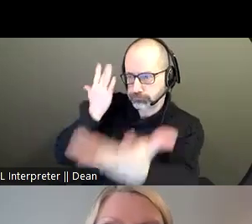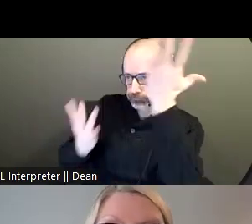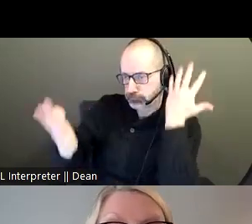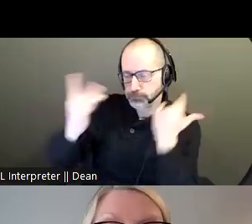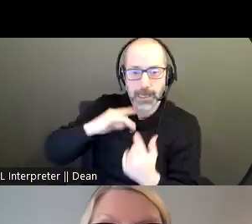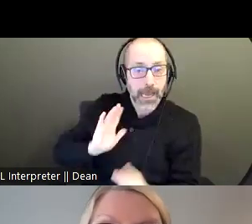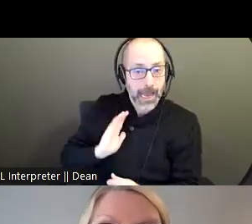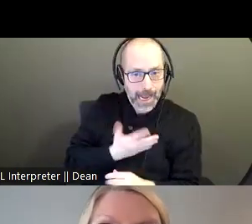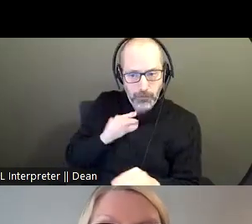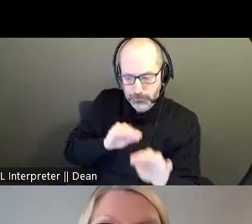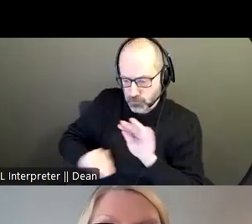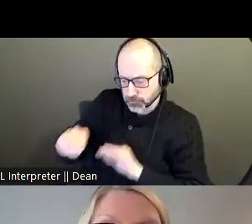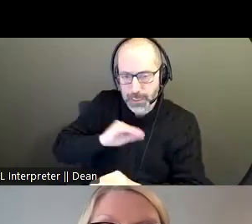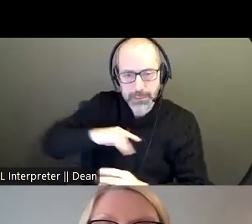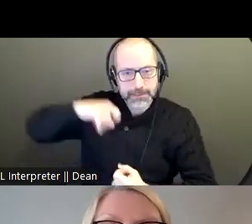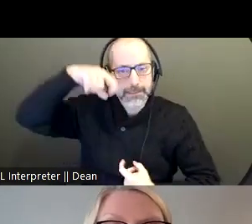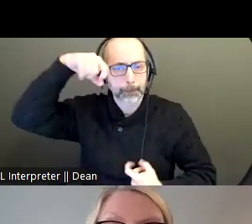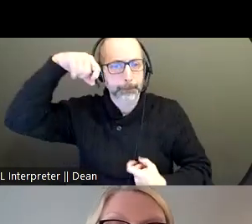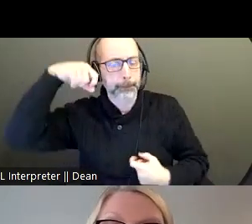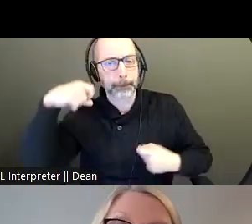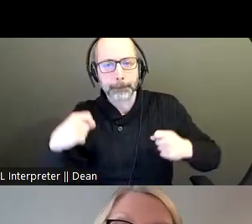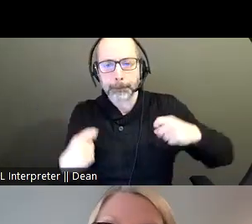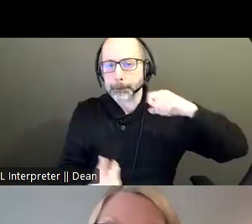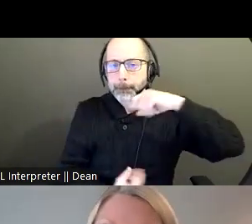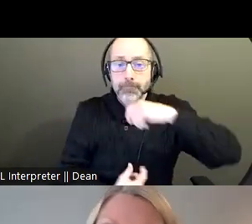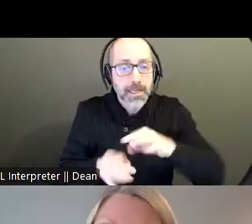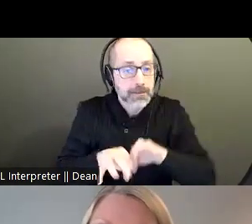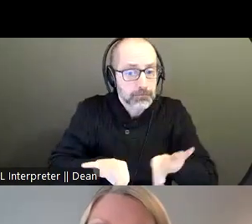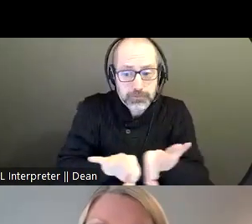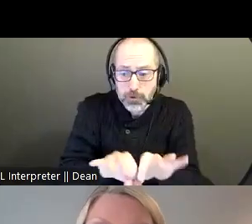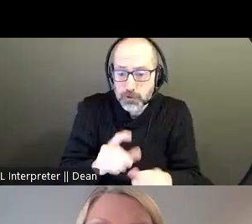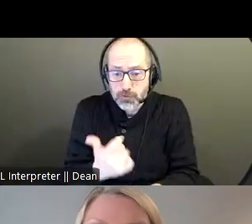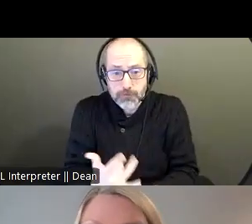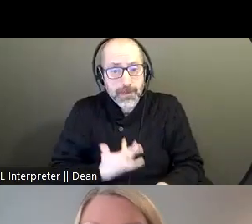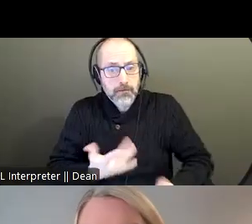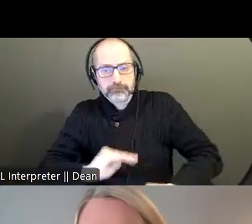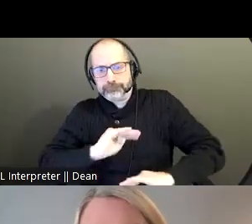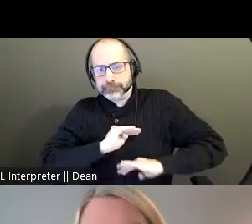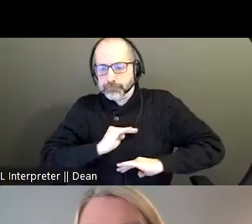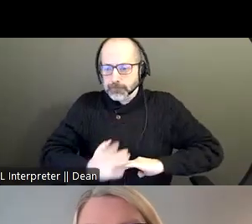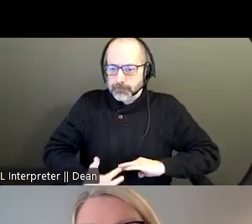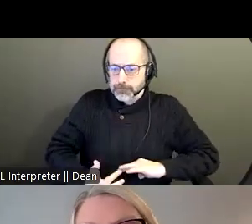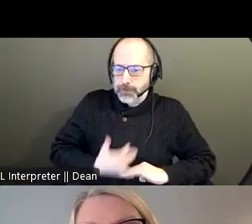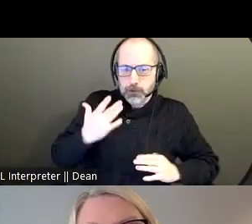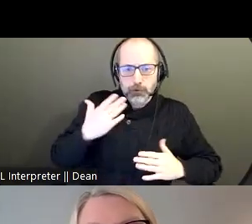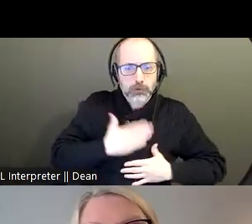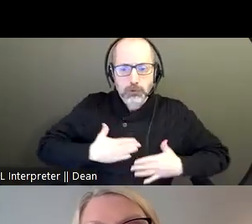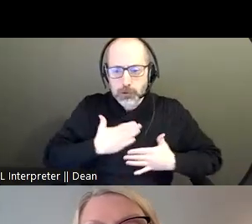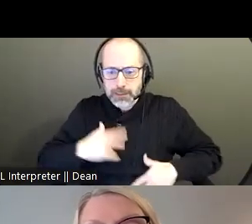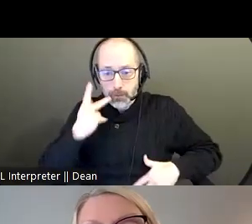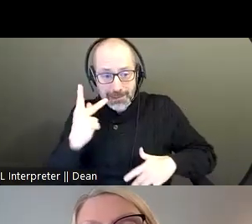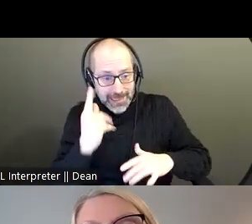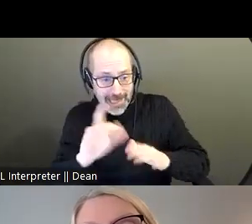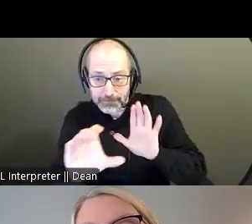de bouger, de se présenter dans le monde, de se réguler, mais aussi de